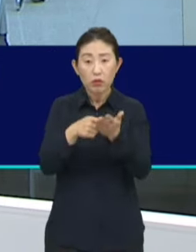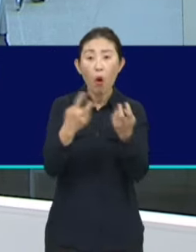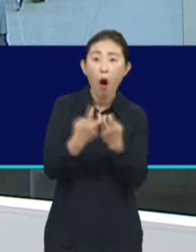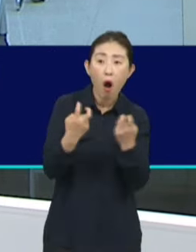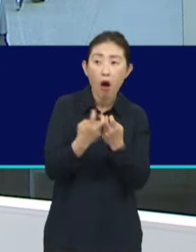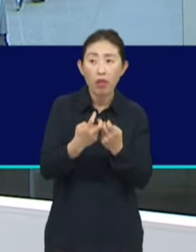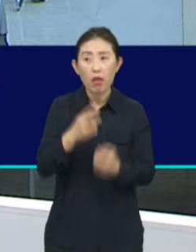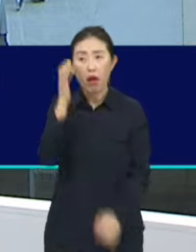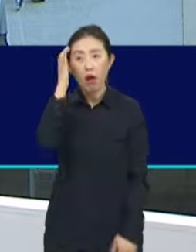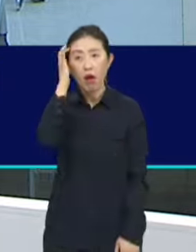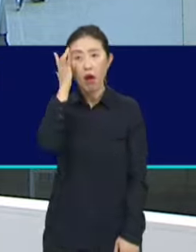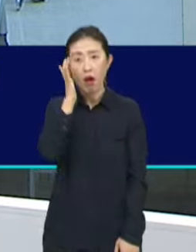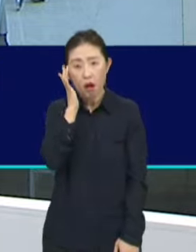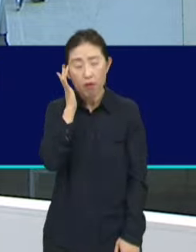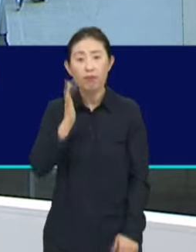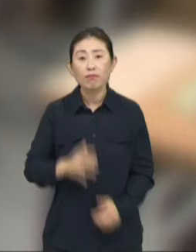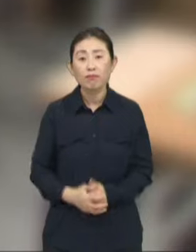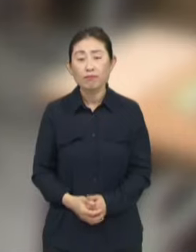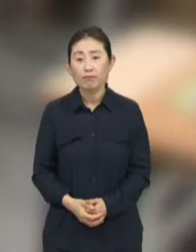상황입니다. 조형준 기자입니다.